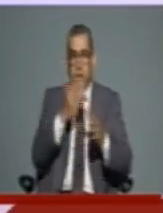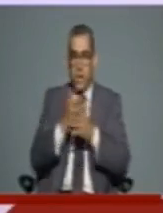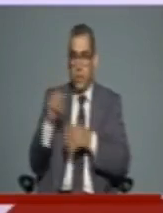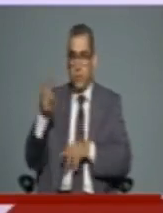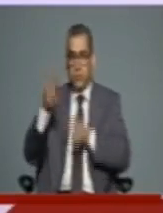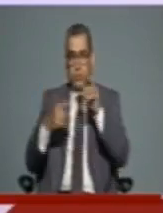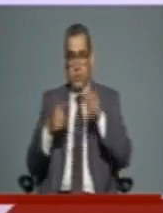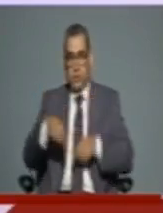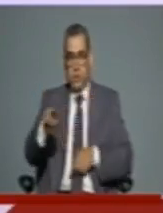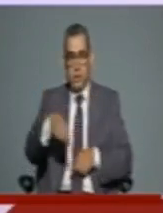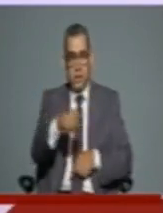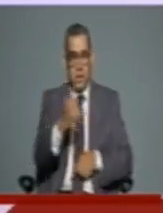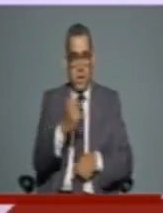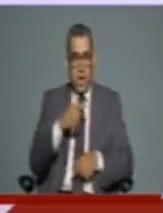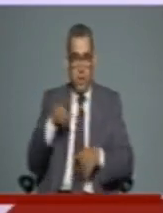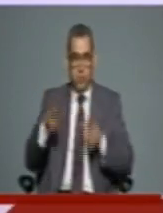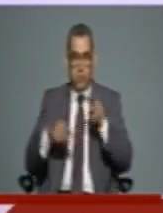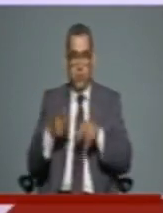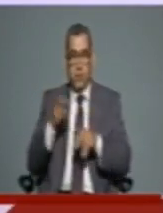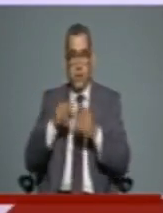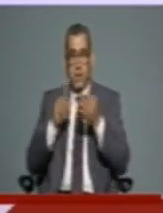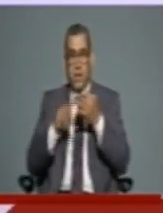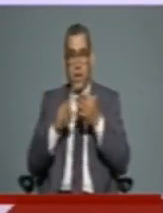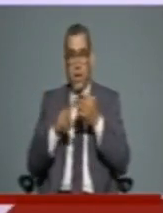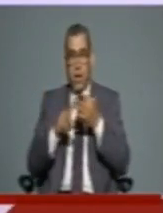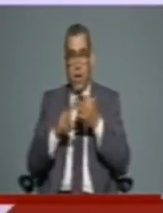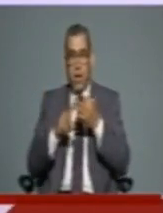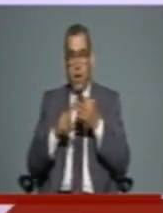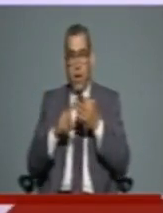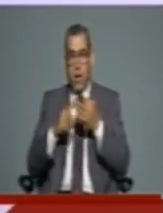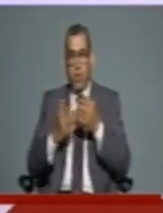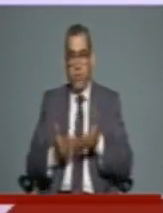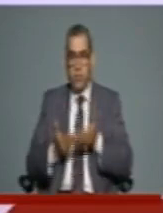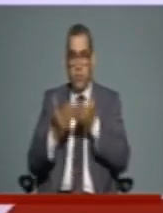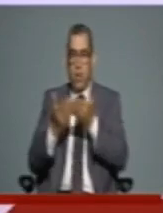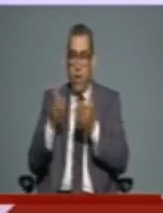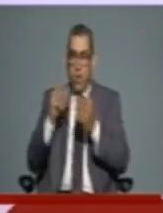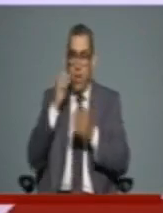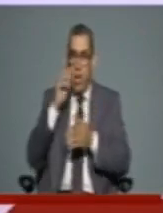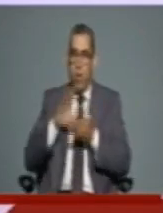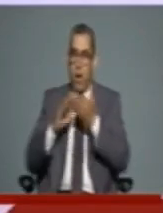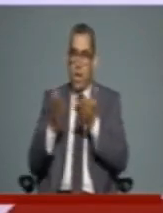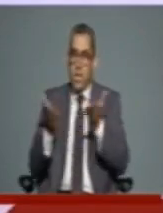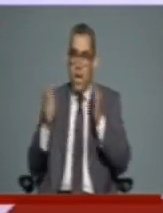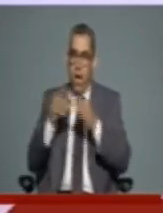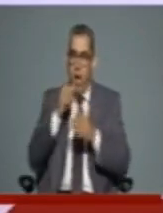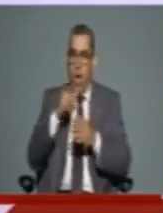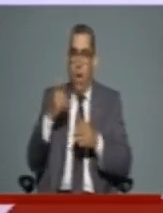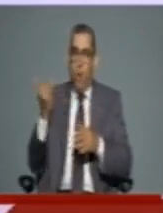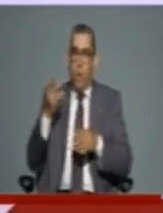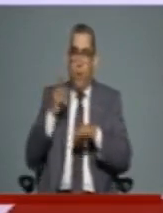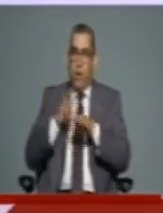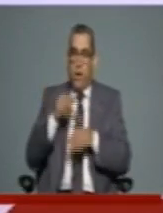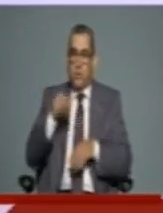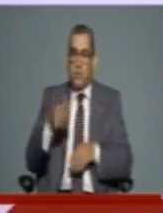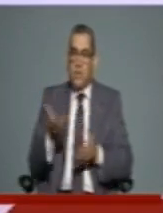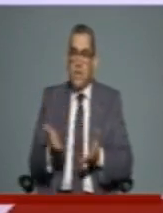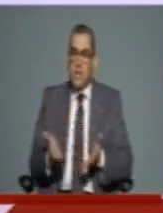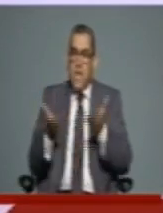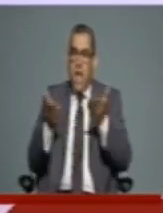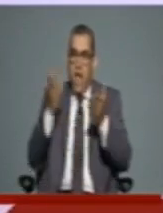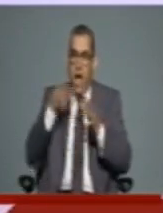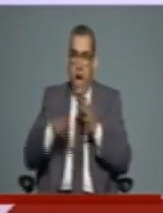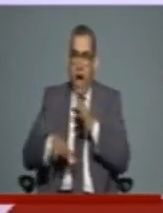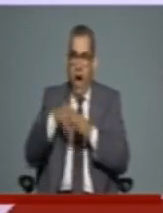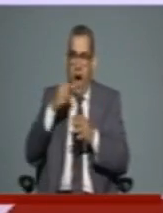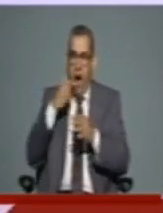يحصل على السلعة، ثم كذلك رفع الخدمات التي نؤديها للمواطن. كان من المهم جدا زيادة قدرة